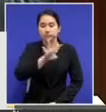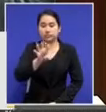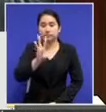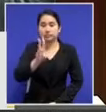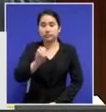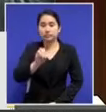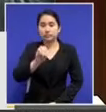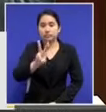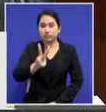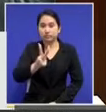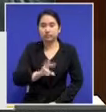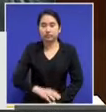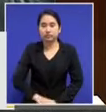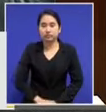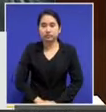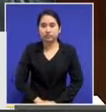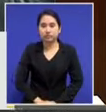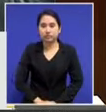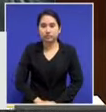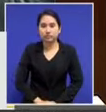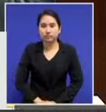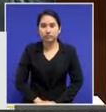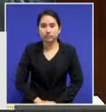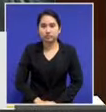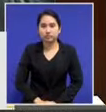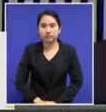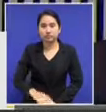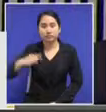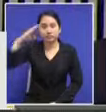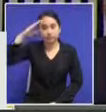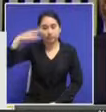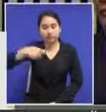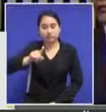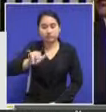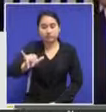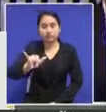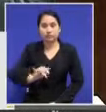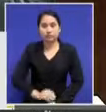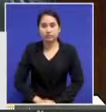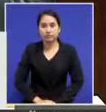462พลเอกวรพงษ์สง่าเนตร พลเอกประยุทธ์จันโอชาครับ